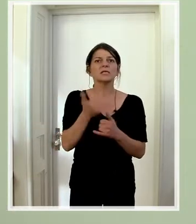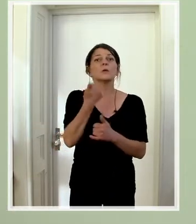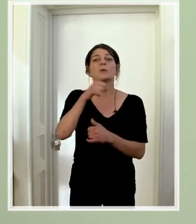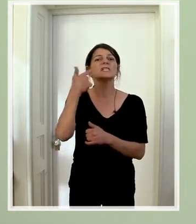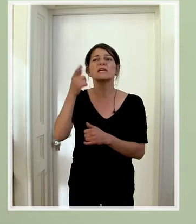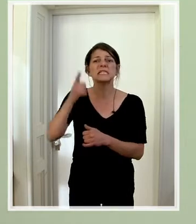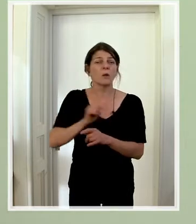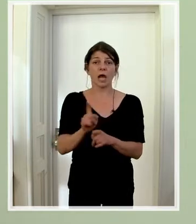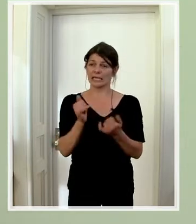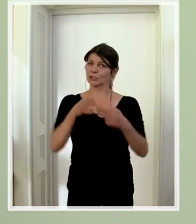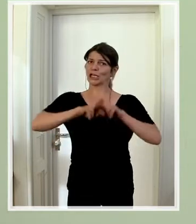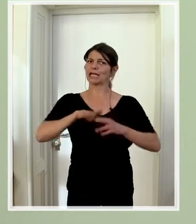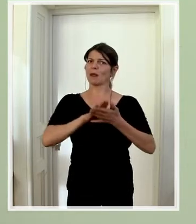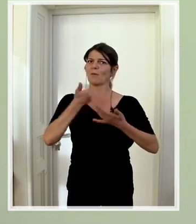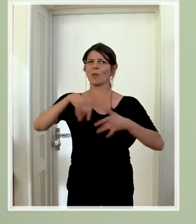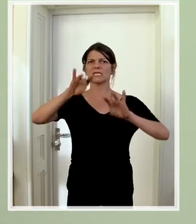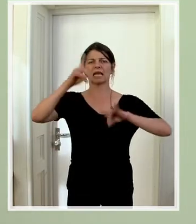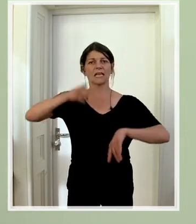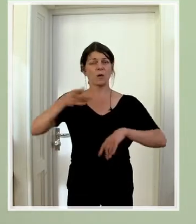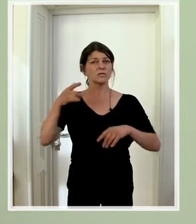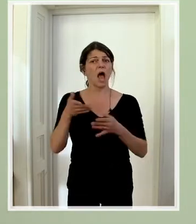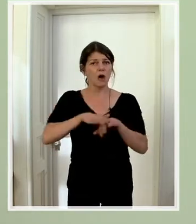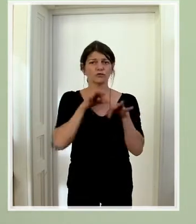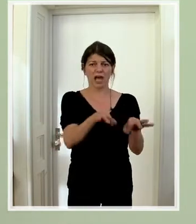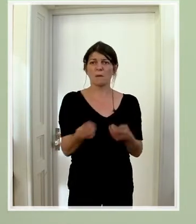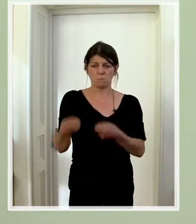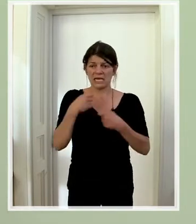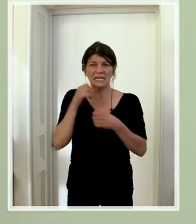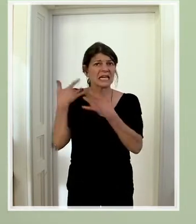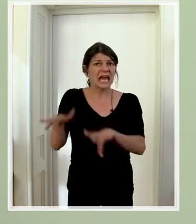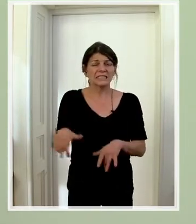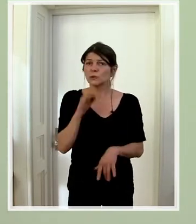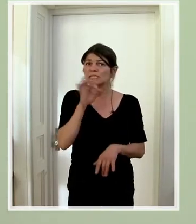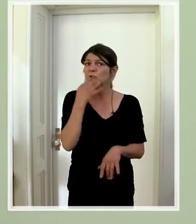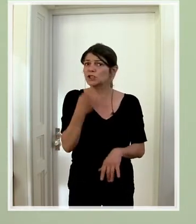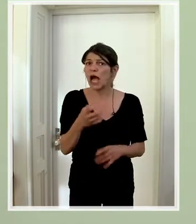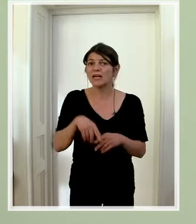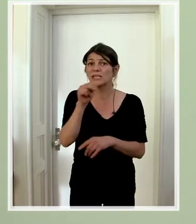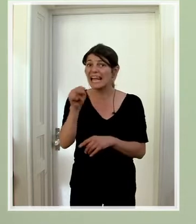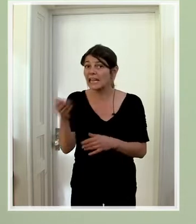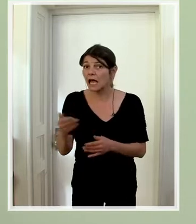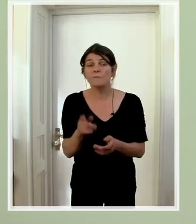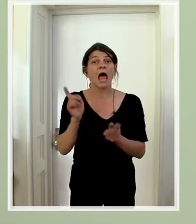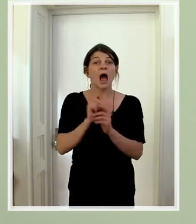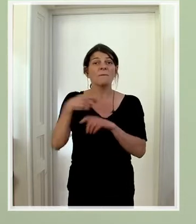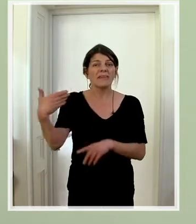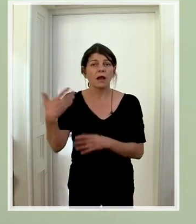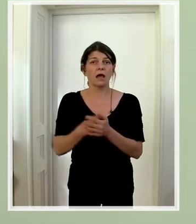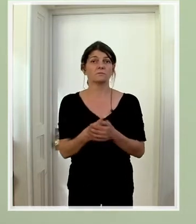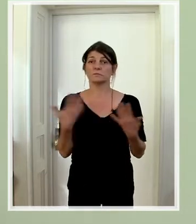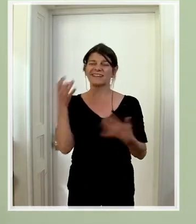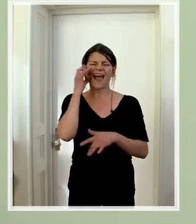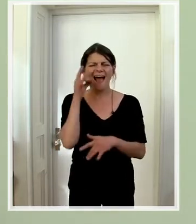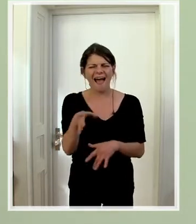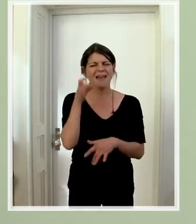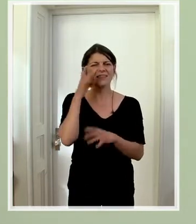120.000 sind noch 110.000 auf der Straße. Das bringt kein Plastik. Man muss nicht nur schauen und den Nendler, es ist auch Bendra, wo täglich Stau